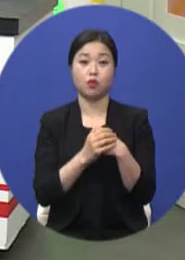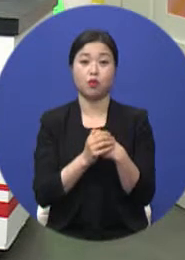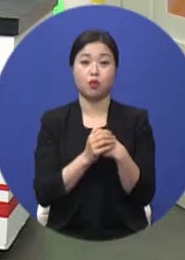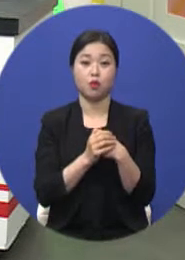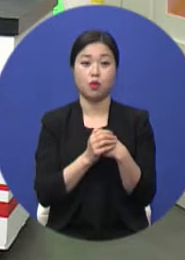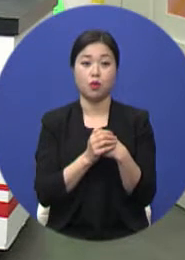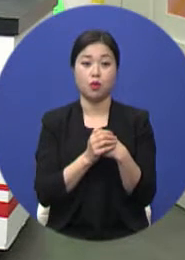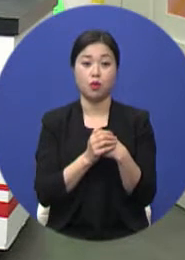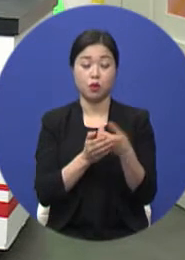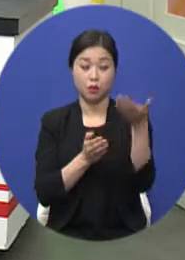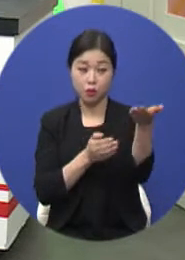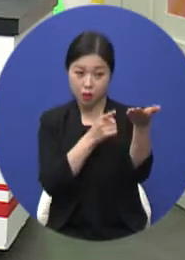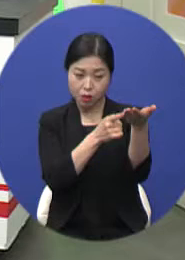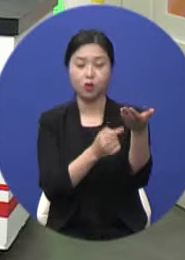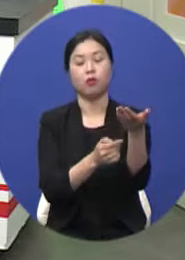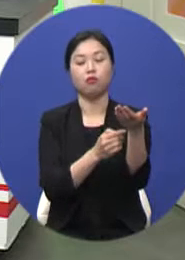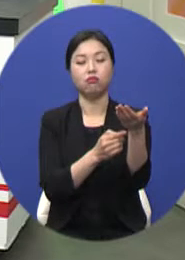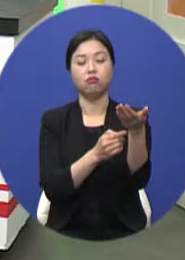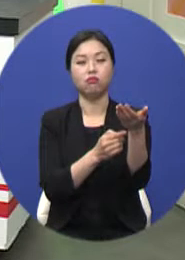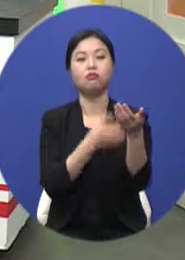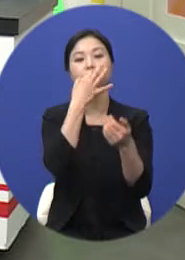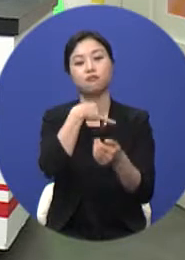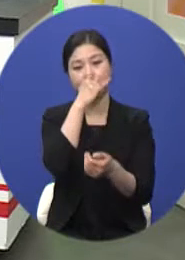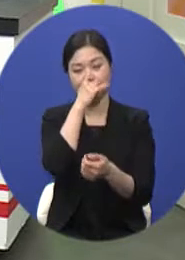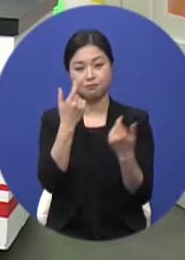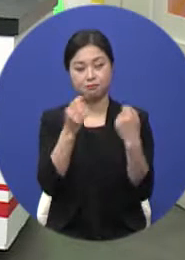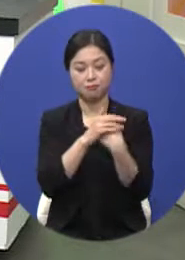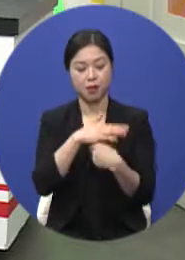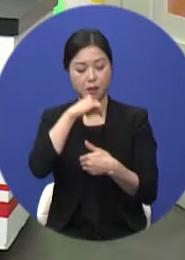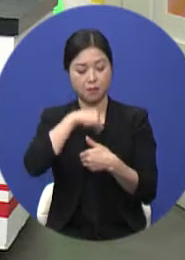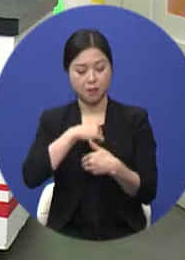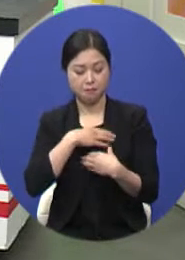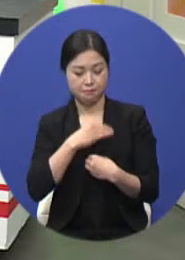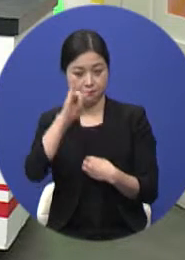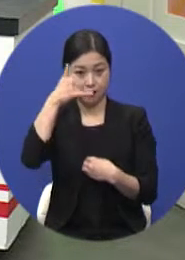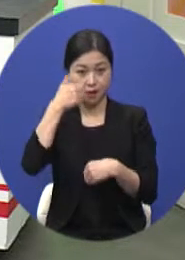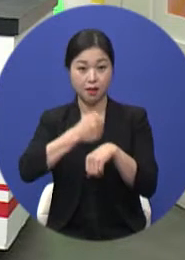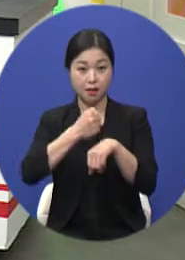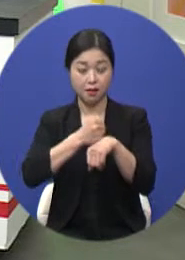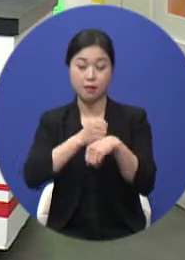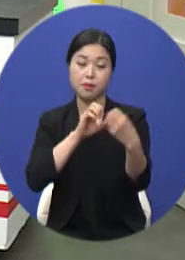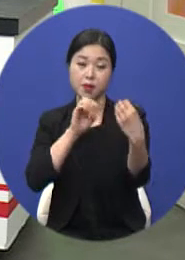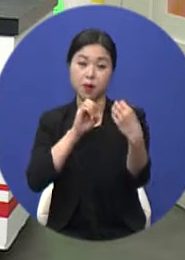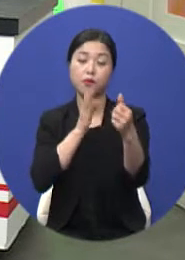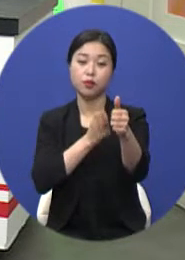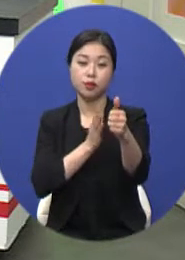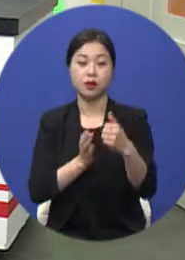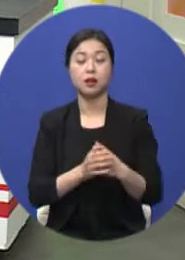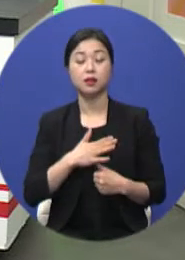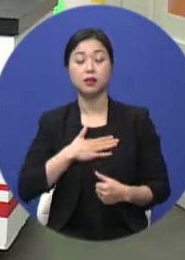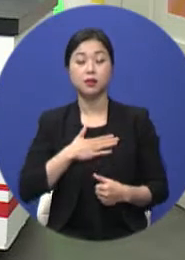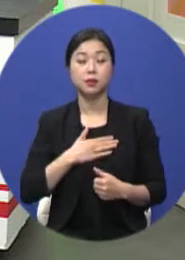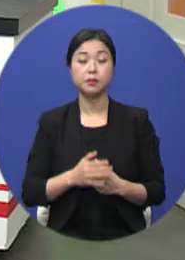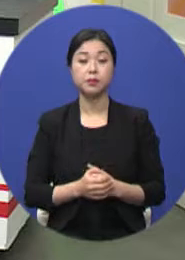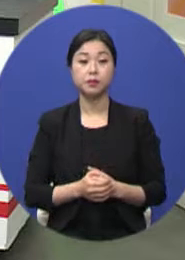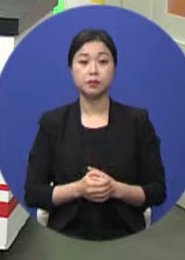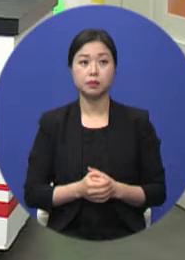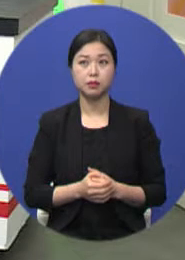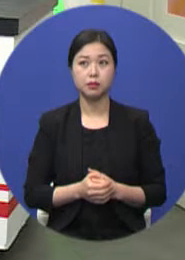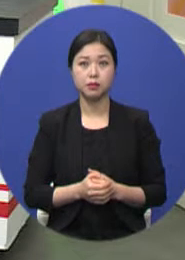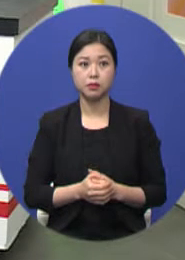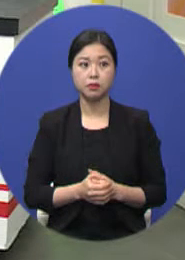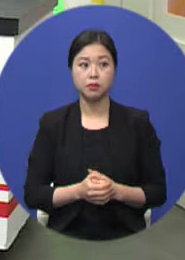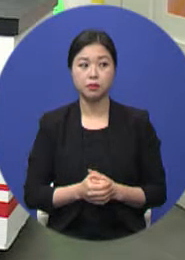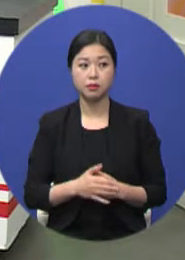클라이언트 분께도 도움이 되는 거예요. 말씀하세요. 네. 편안하게. 예, 저는 이제 그 시행 제시됐고요.